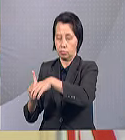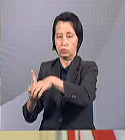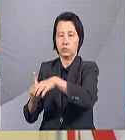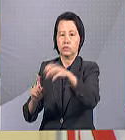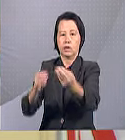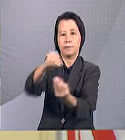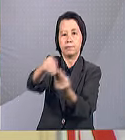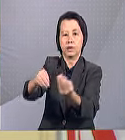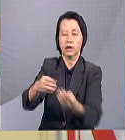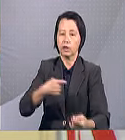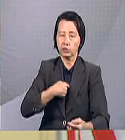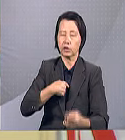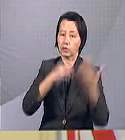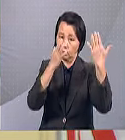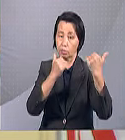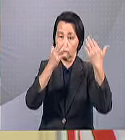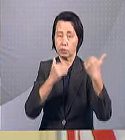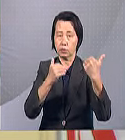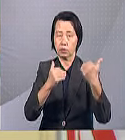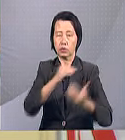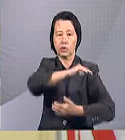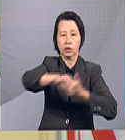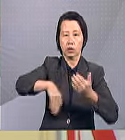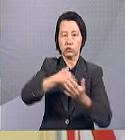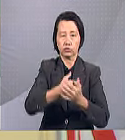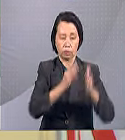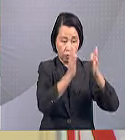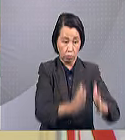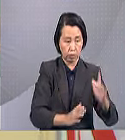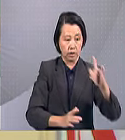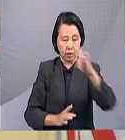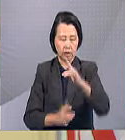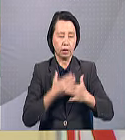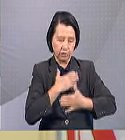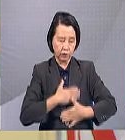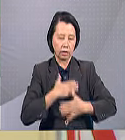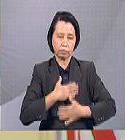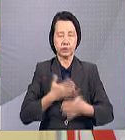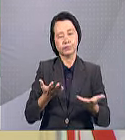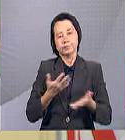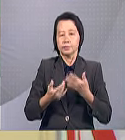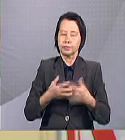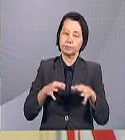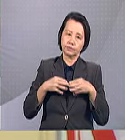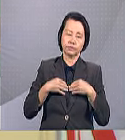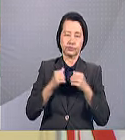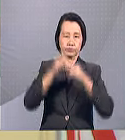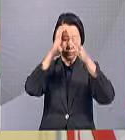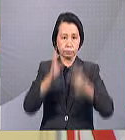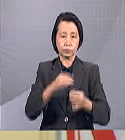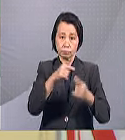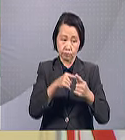Al-Munawwarah. Saya mengharapkan semua bakal haji untuk bersabar dan redha dengan keputusan